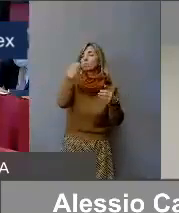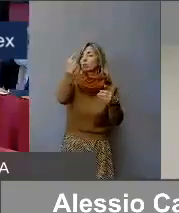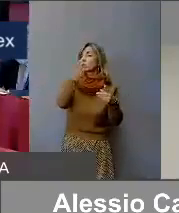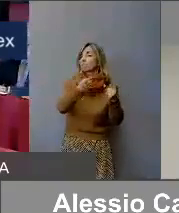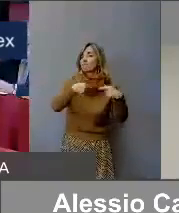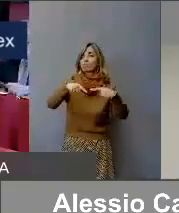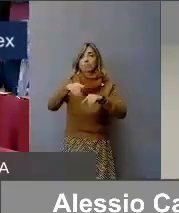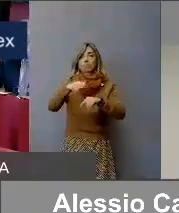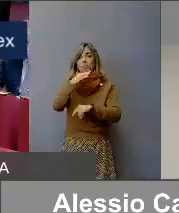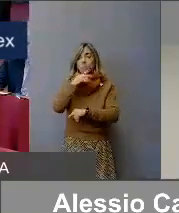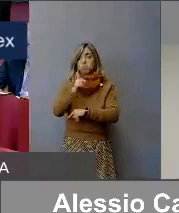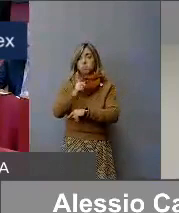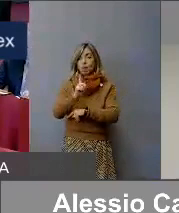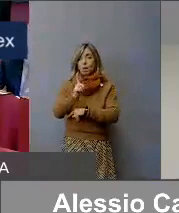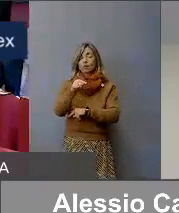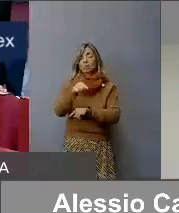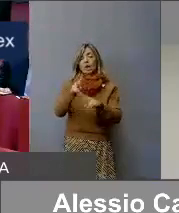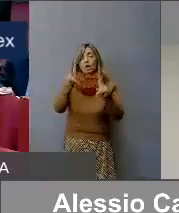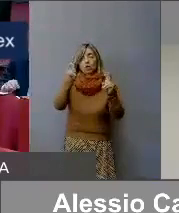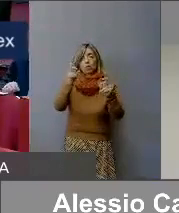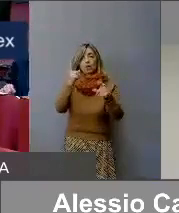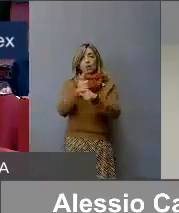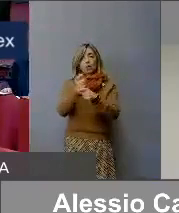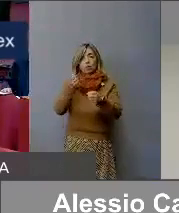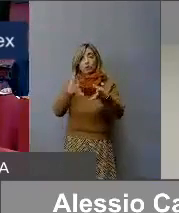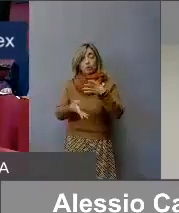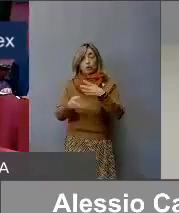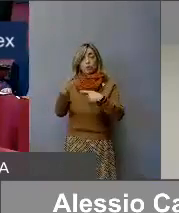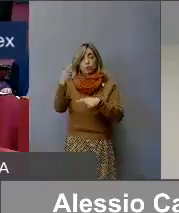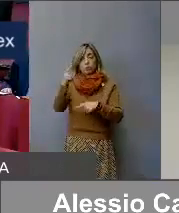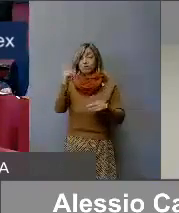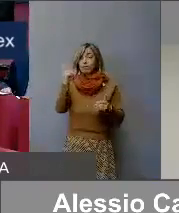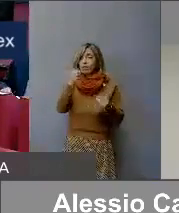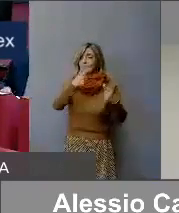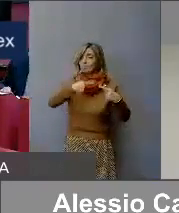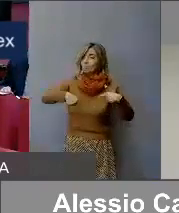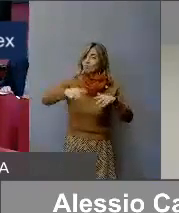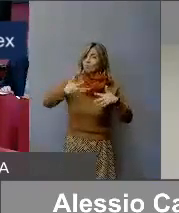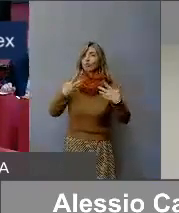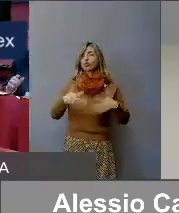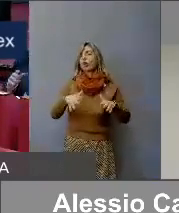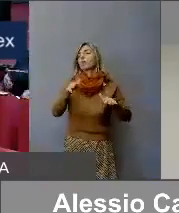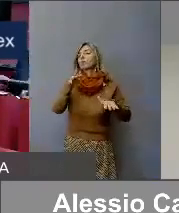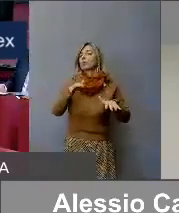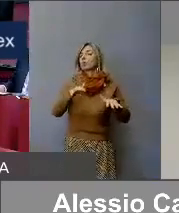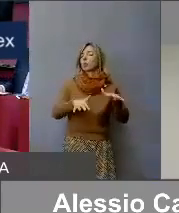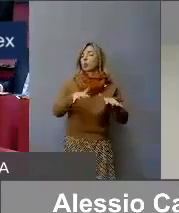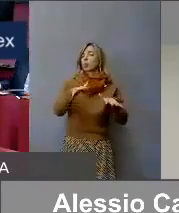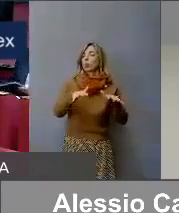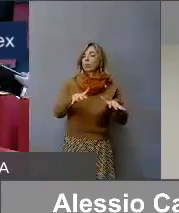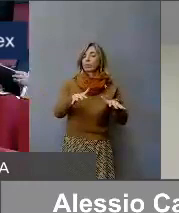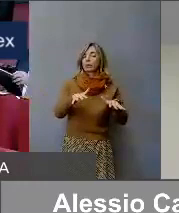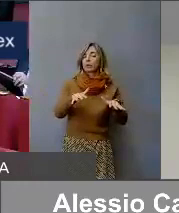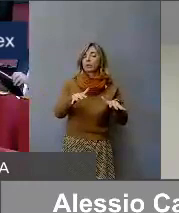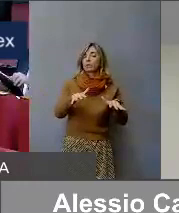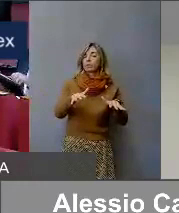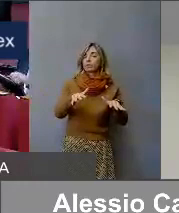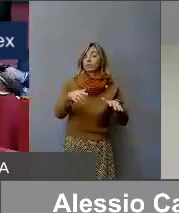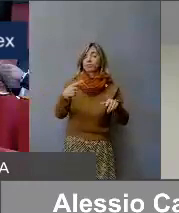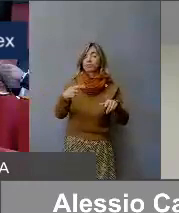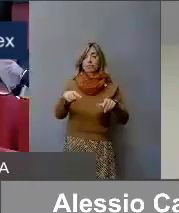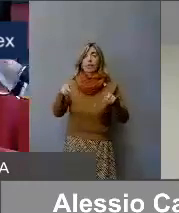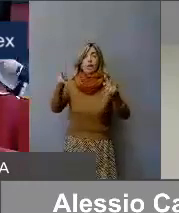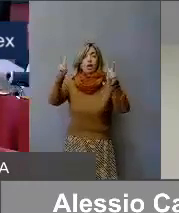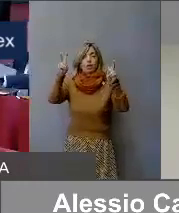è già vi erano alcune perplessità che proviamo a fissare su un tema molto complesso ed